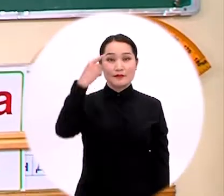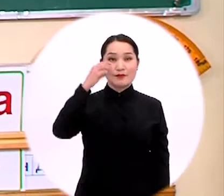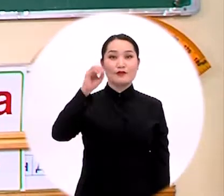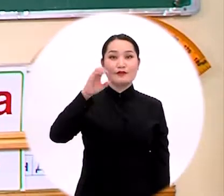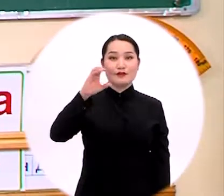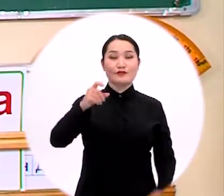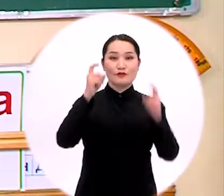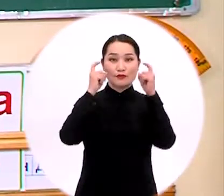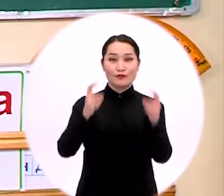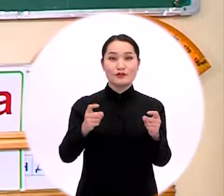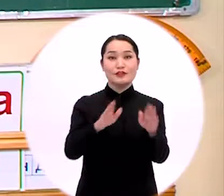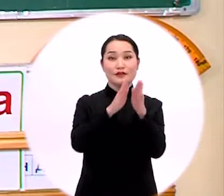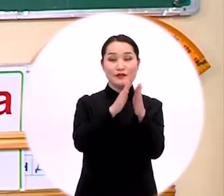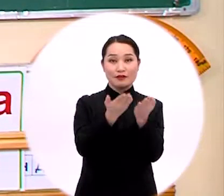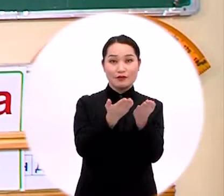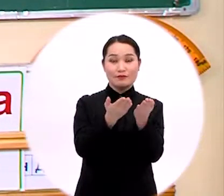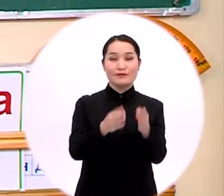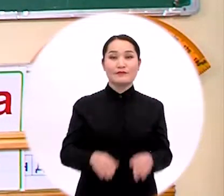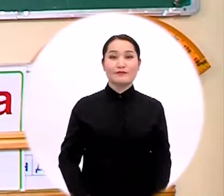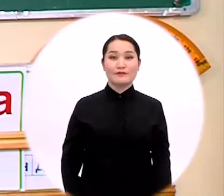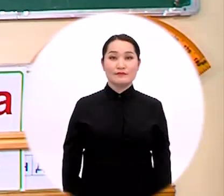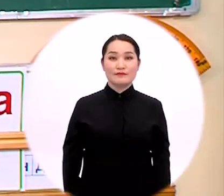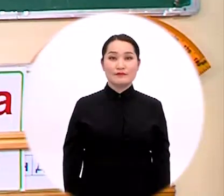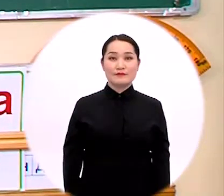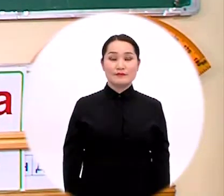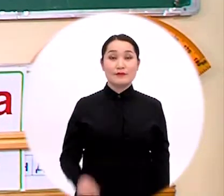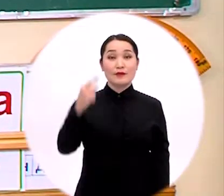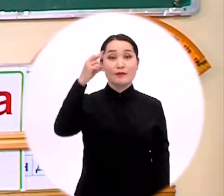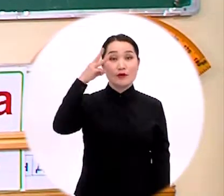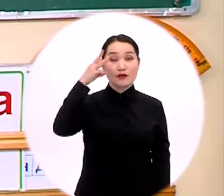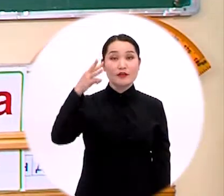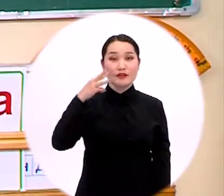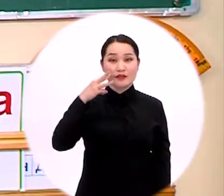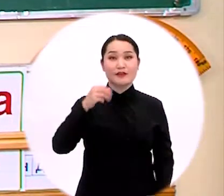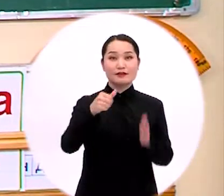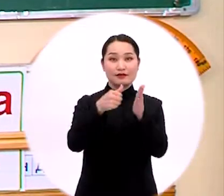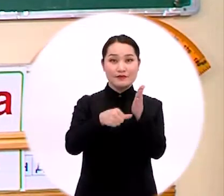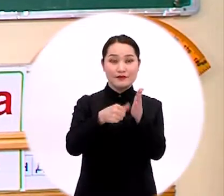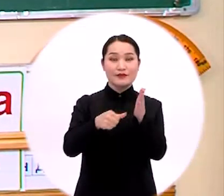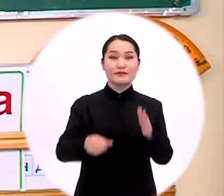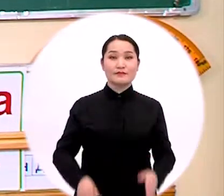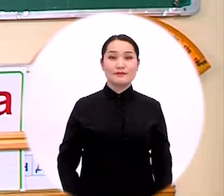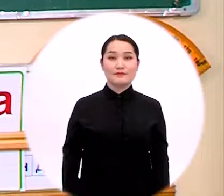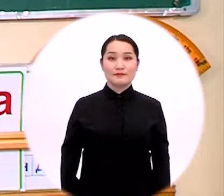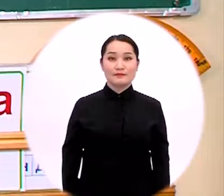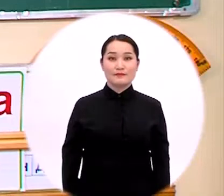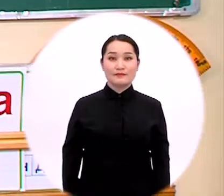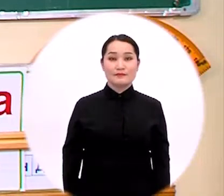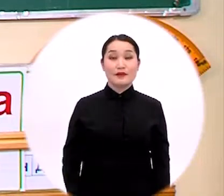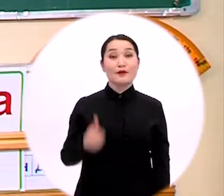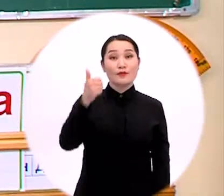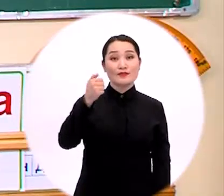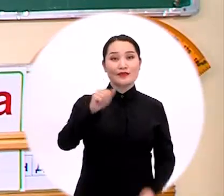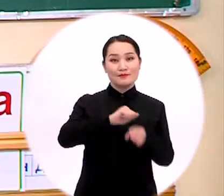Монгол ёс хүмүүжлийн сурах бичиг, Монгол хэлний дэвтэр мөн